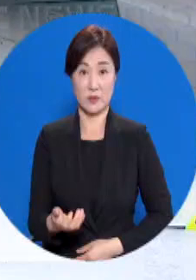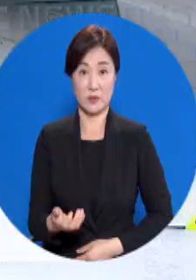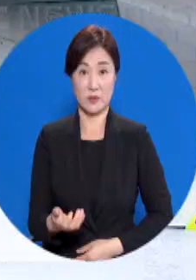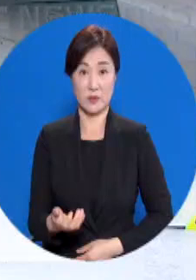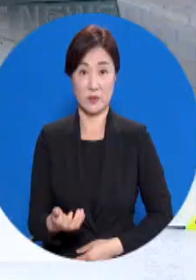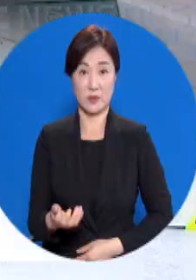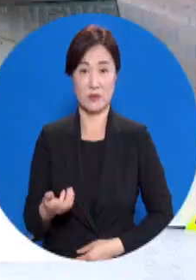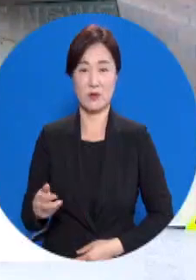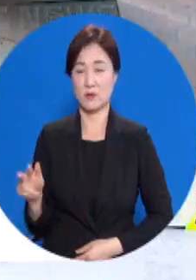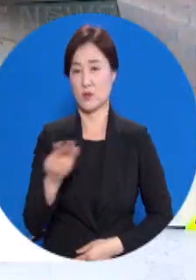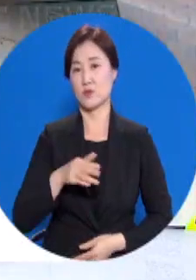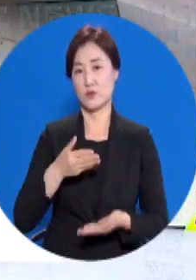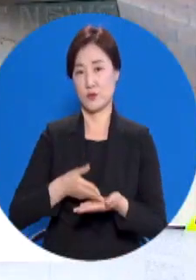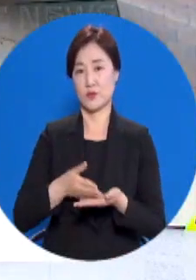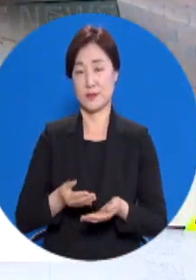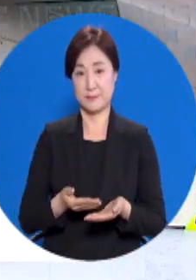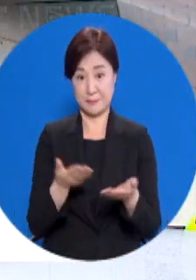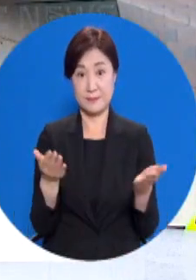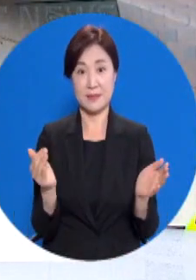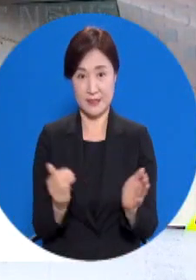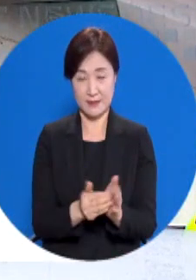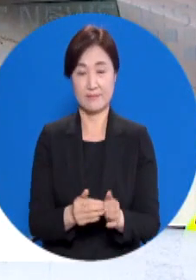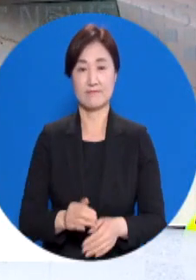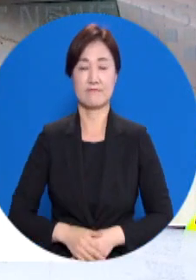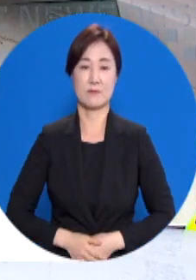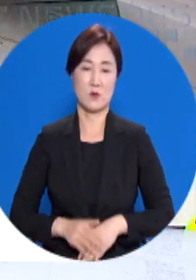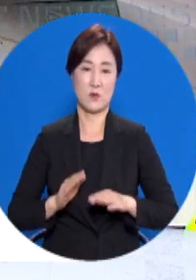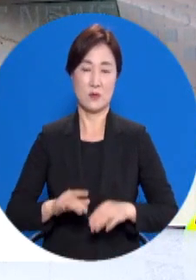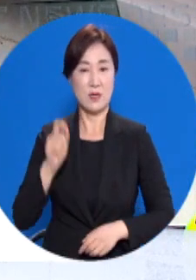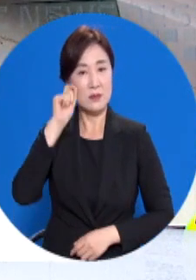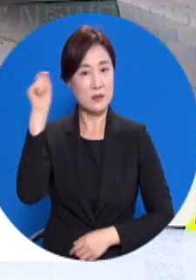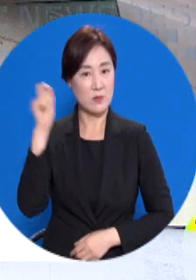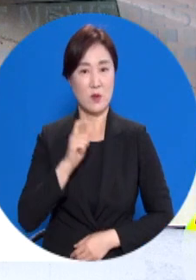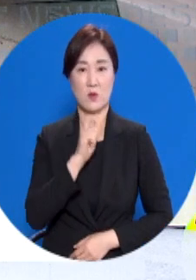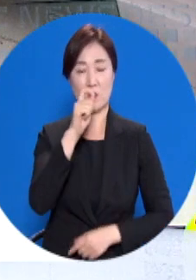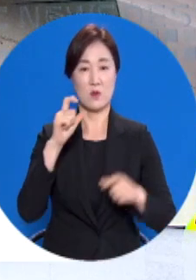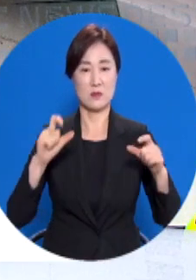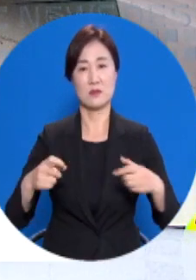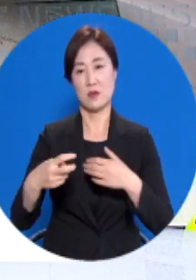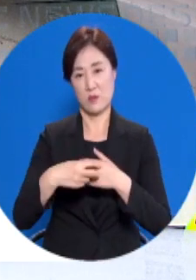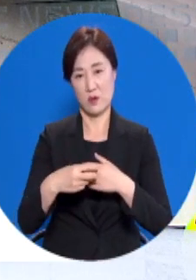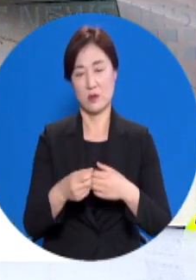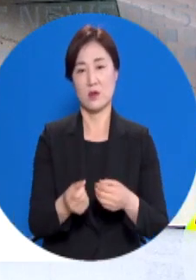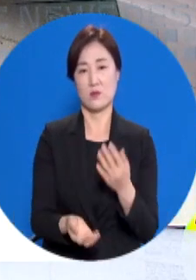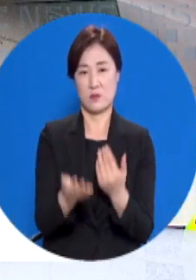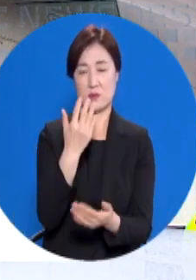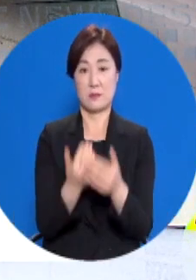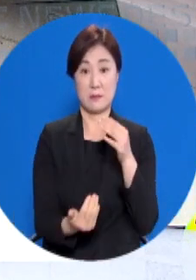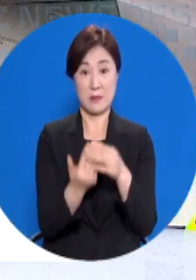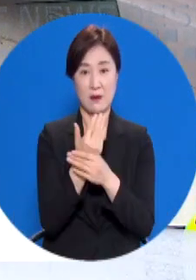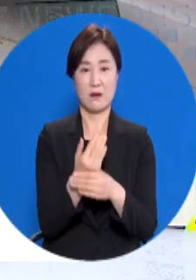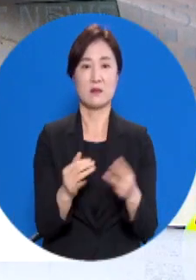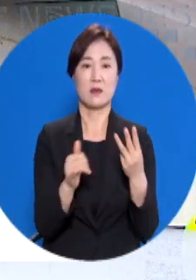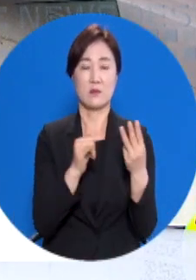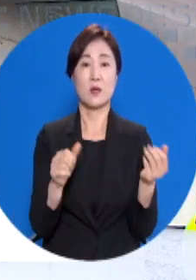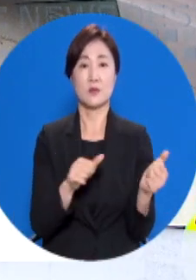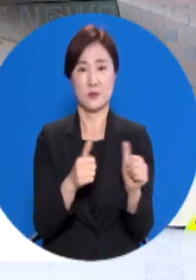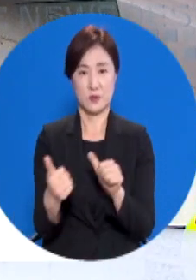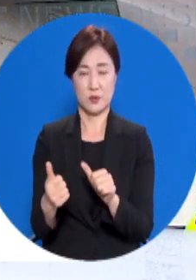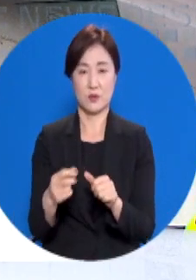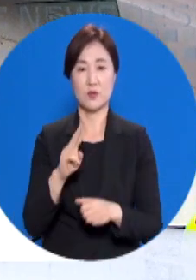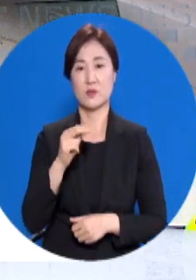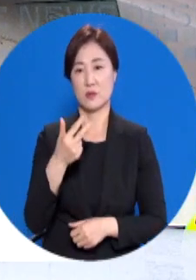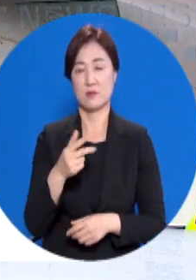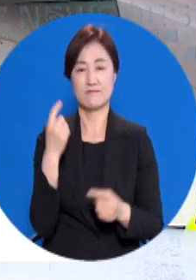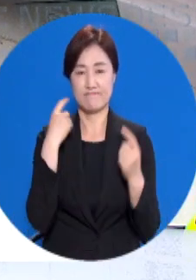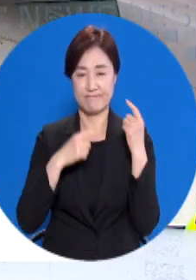조금 전 전국 네트워크로도 전해드렸는데요. 오늘 새벽 공해 한 병원에서 불이 났습니다. 3명이 숨지고